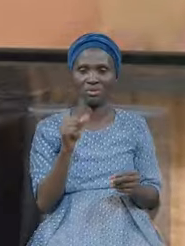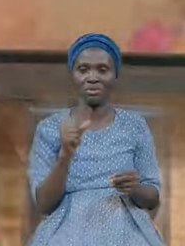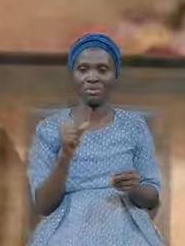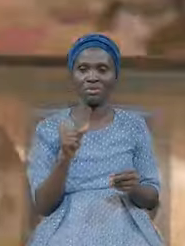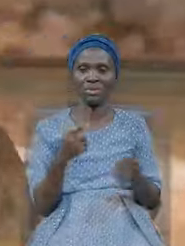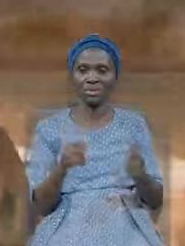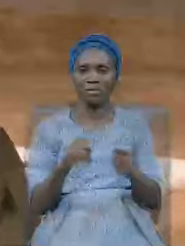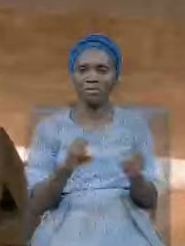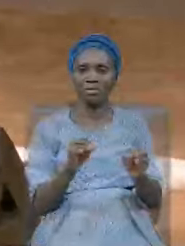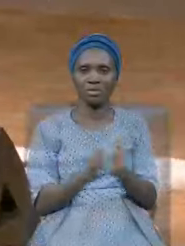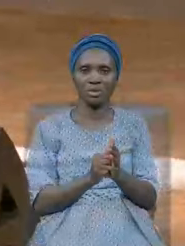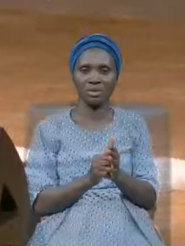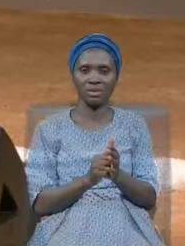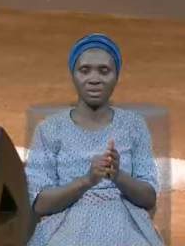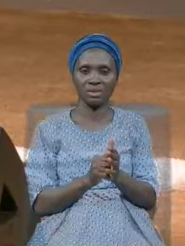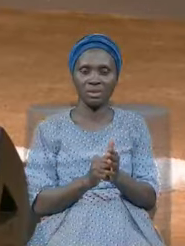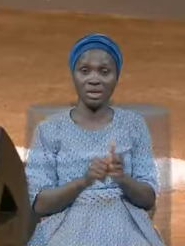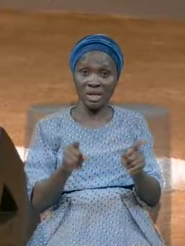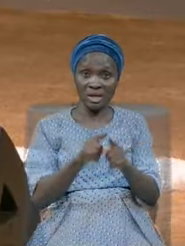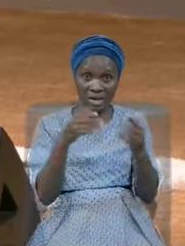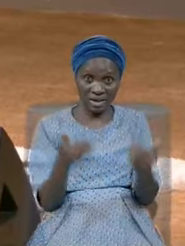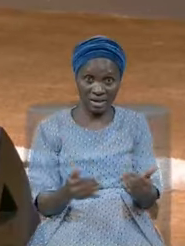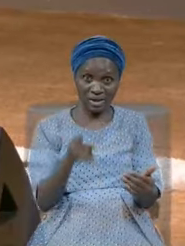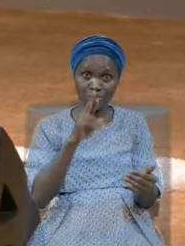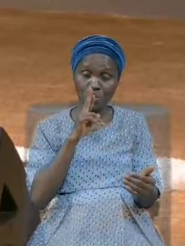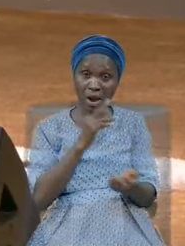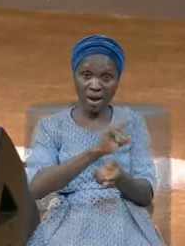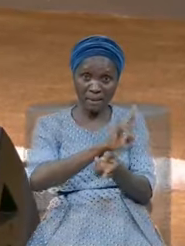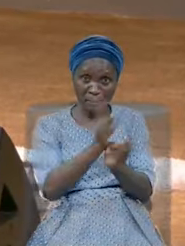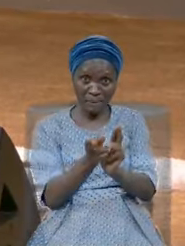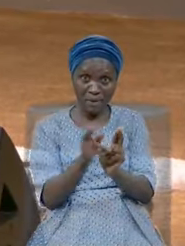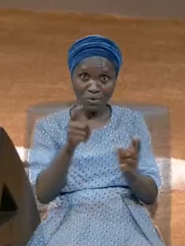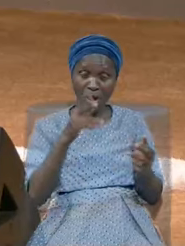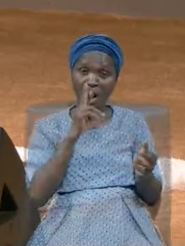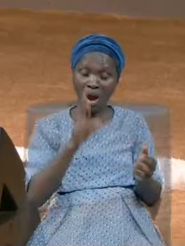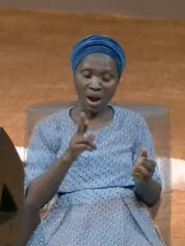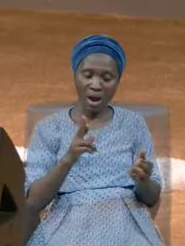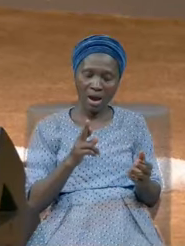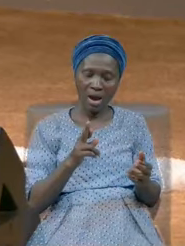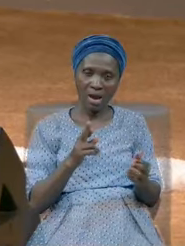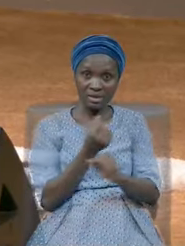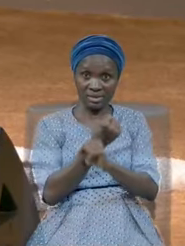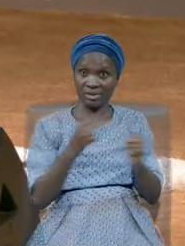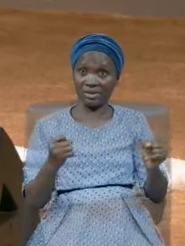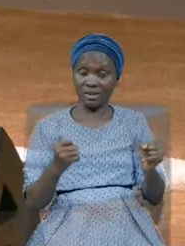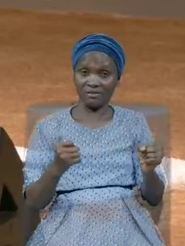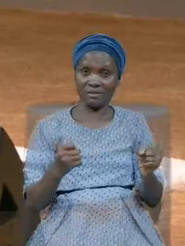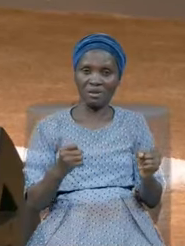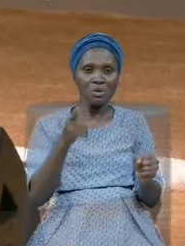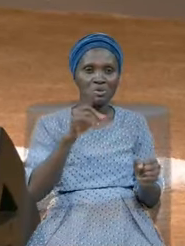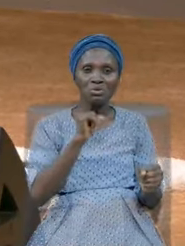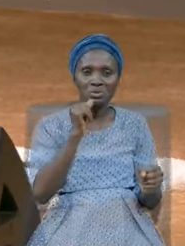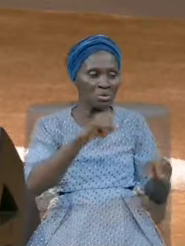même pas te tenter avec ça comme vous êtes nés de nouveux maintenant vous n'allez pas euh aller dans avec